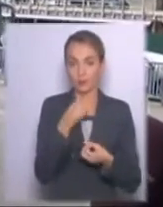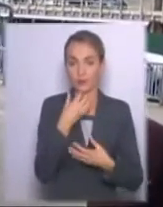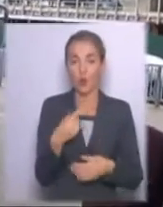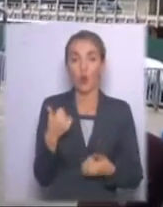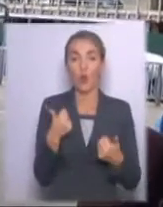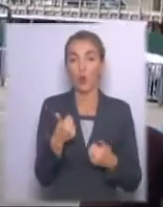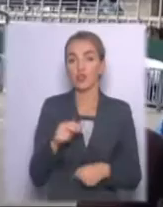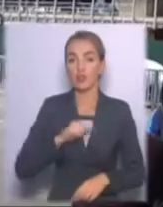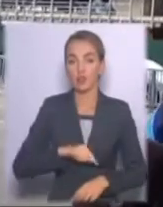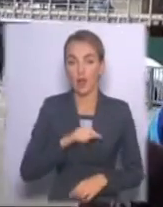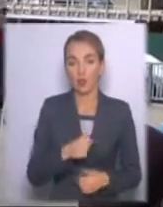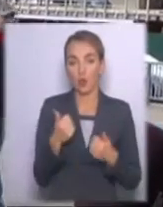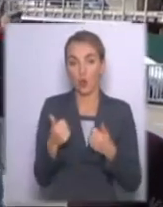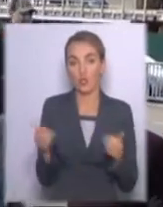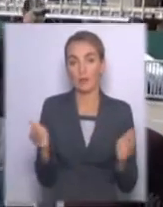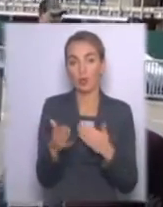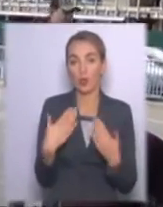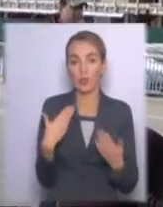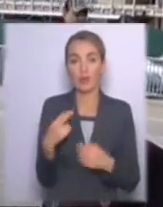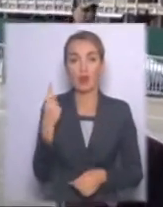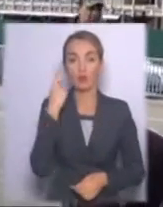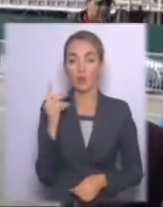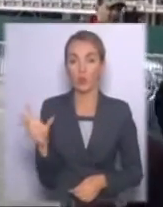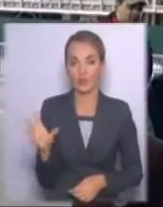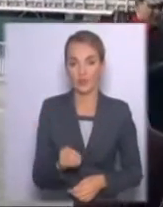настрій, хороший мікроклімат. Я думаю, всі